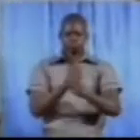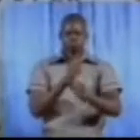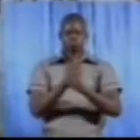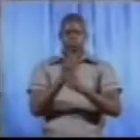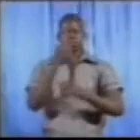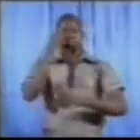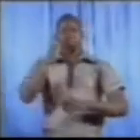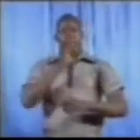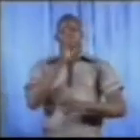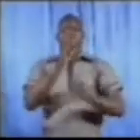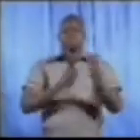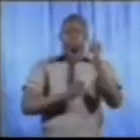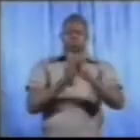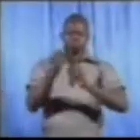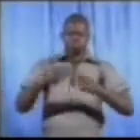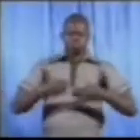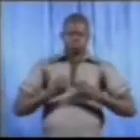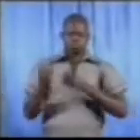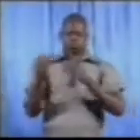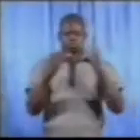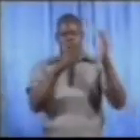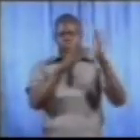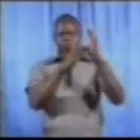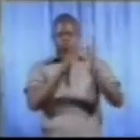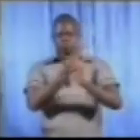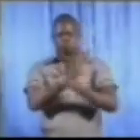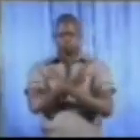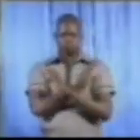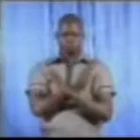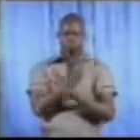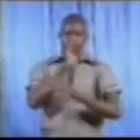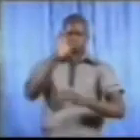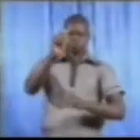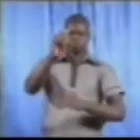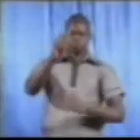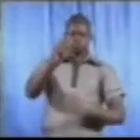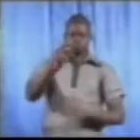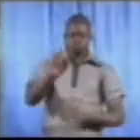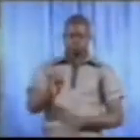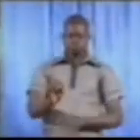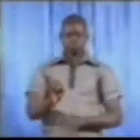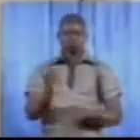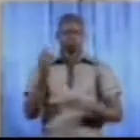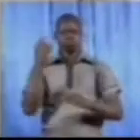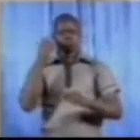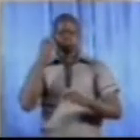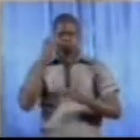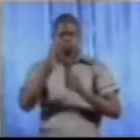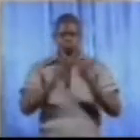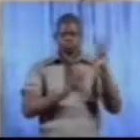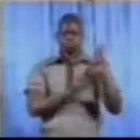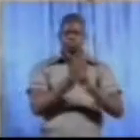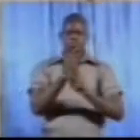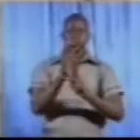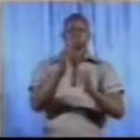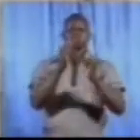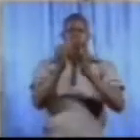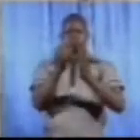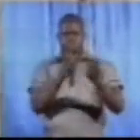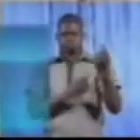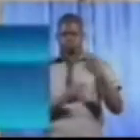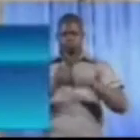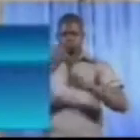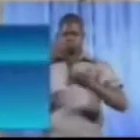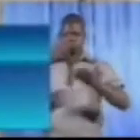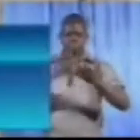être plus efficace dans la lutte contre le chômage que l'ANPE tend l'oreille à son public cible. Si nous venons et que nous